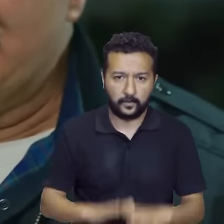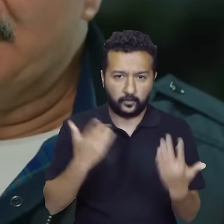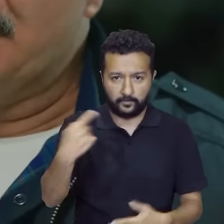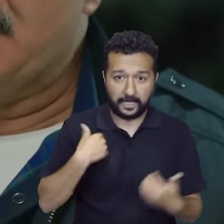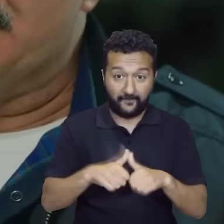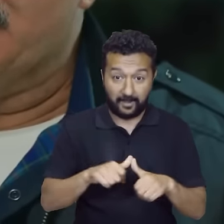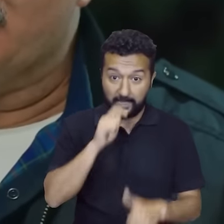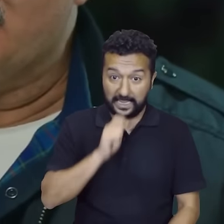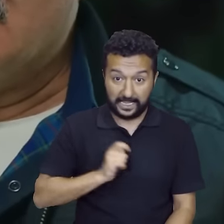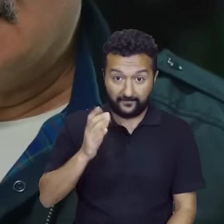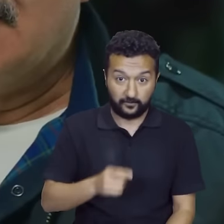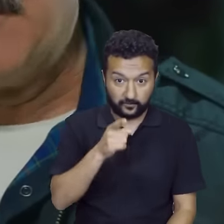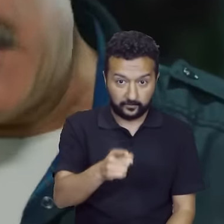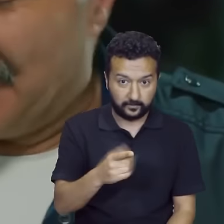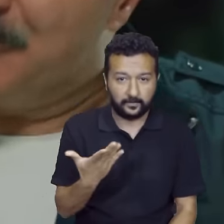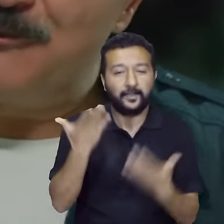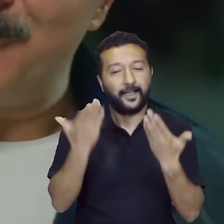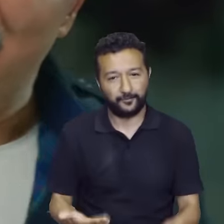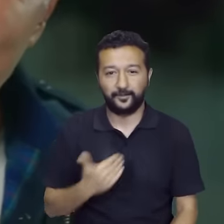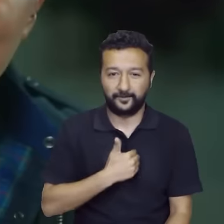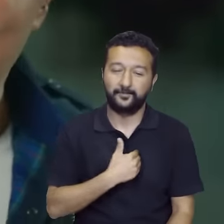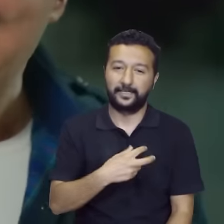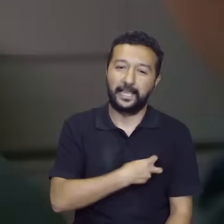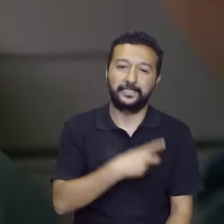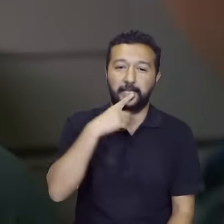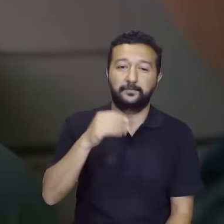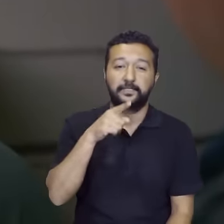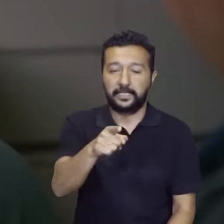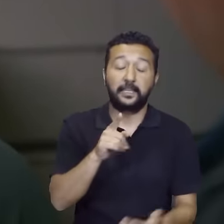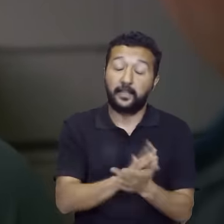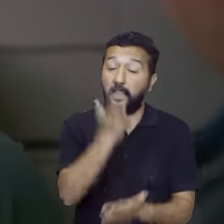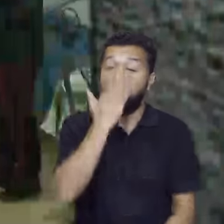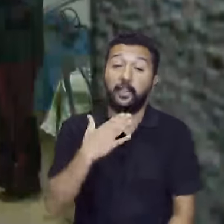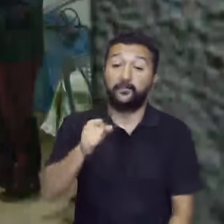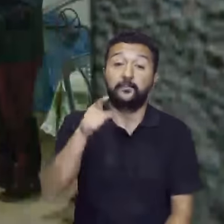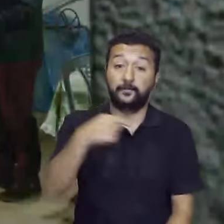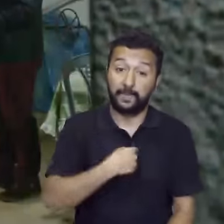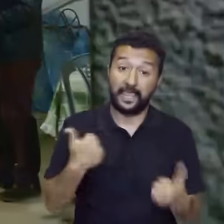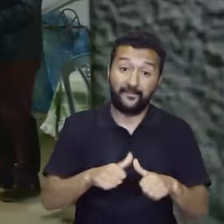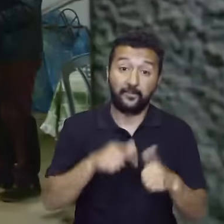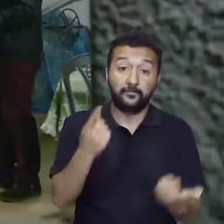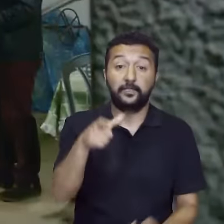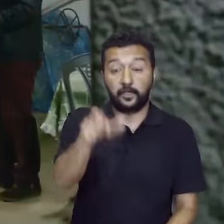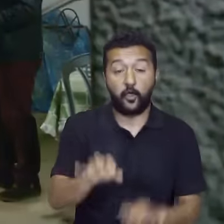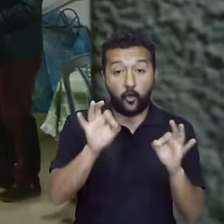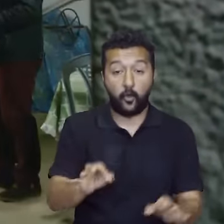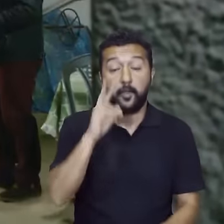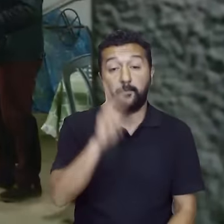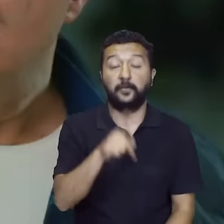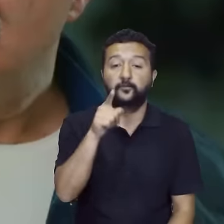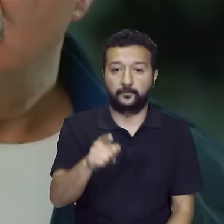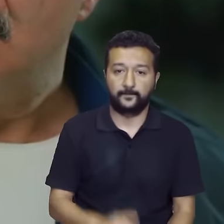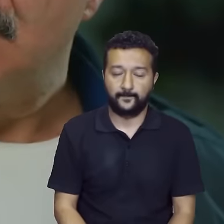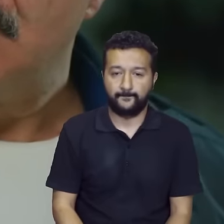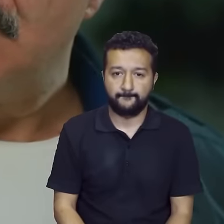Yoksa bana evlenmemi teklif ediyorsun? Peki kabul ediyorum aşk pastam. Sen avcunu yalarsın. Ben evleniyorum, sen öylece